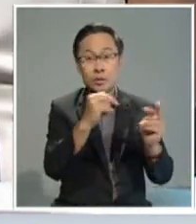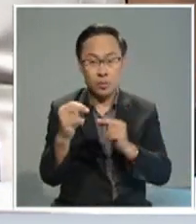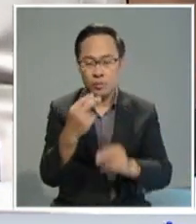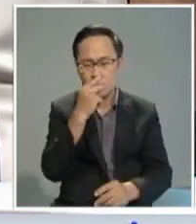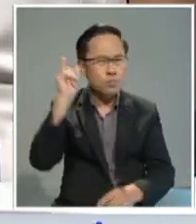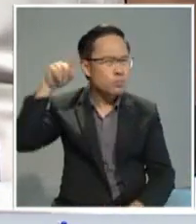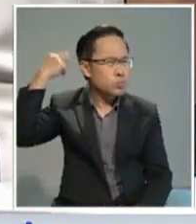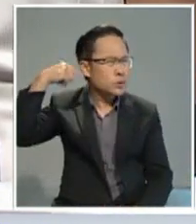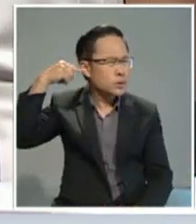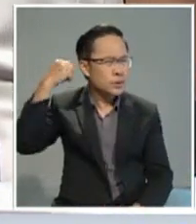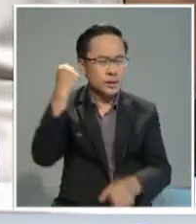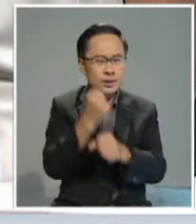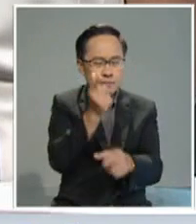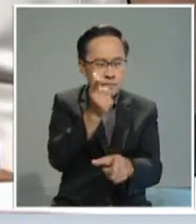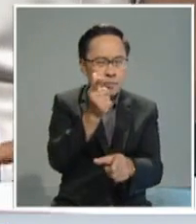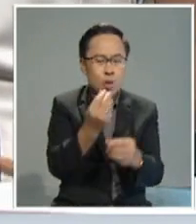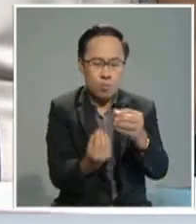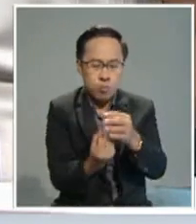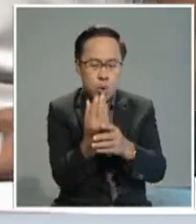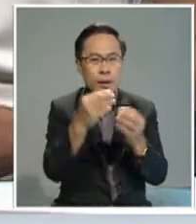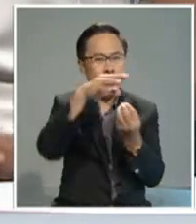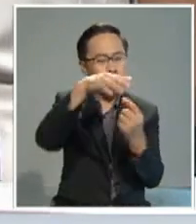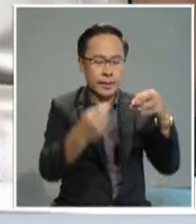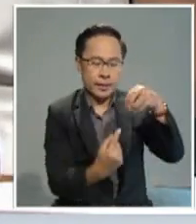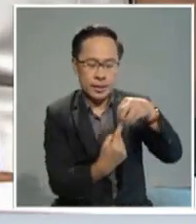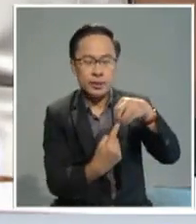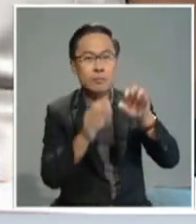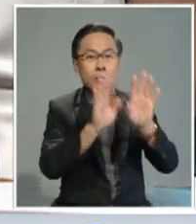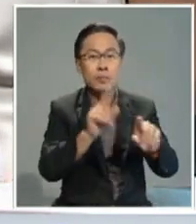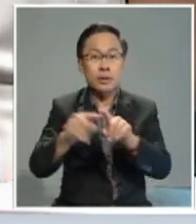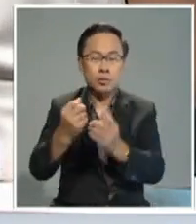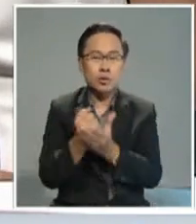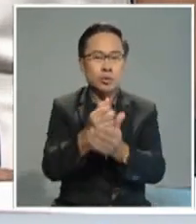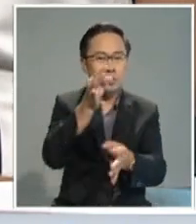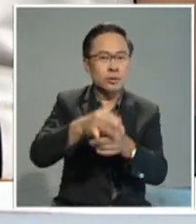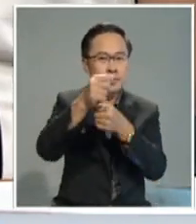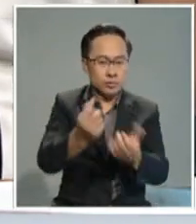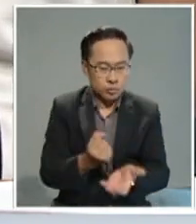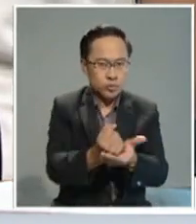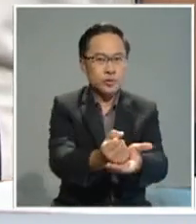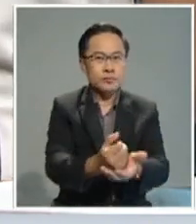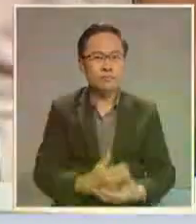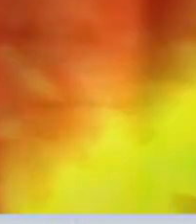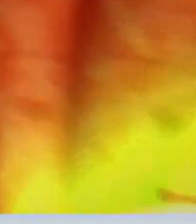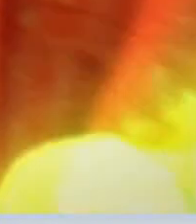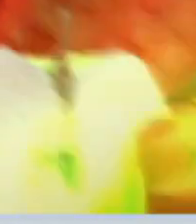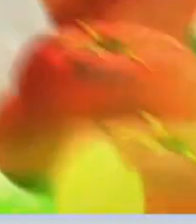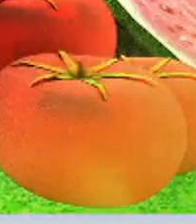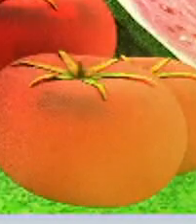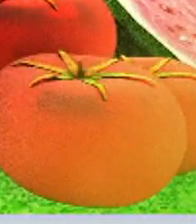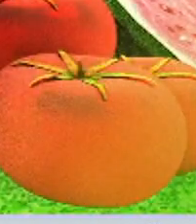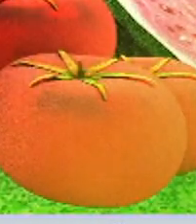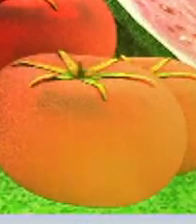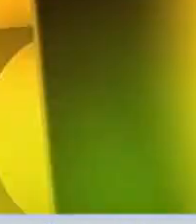หนึ่งค่ะเธอโอ้โหทำฟาร์มเห็ดแล้วก็ขยายกิจการออกไปนะคะด้วยความช่วยเหลือของธกส.นี่แหละค่ะ เคียง